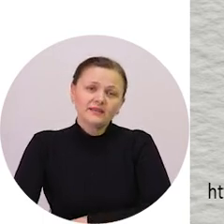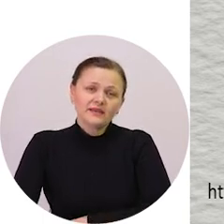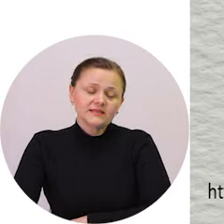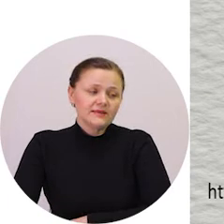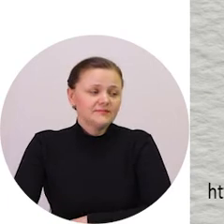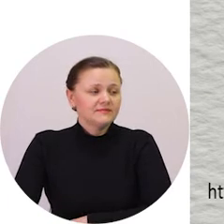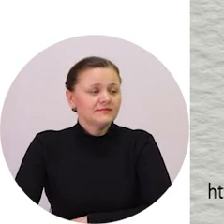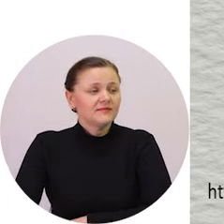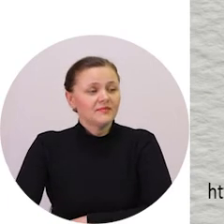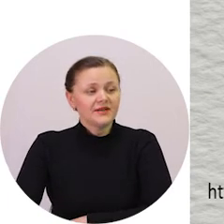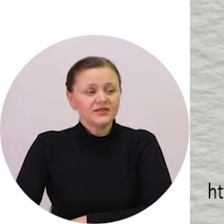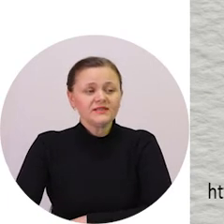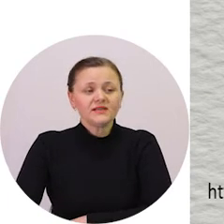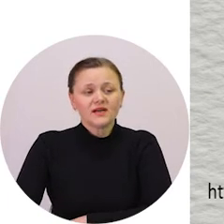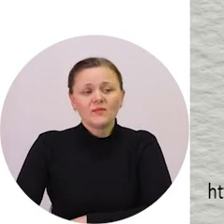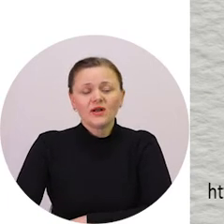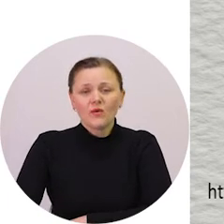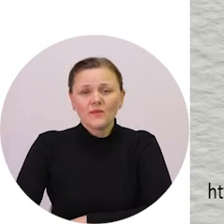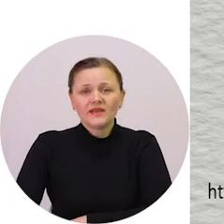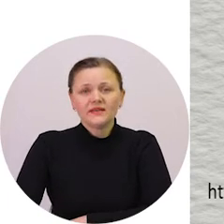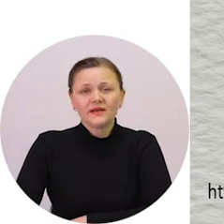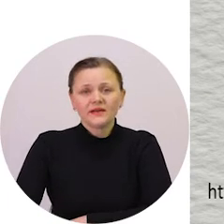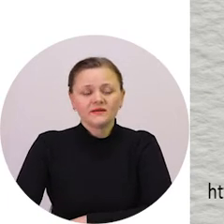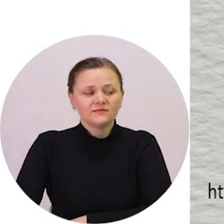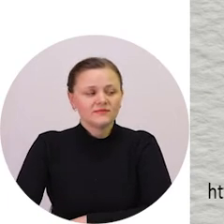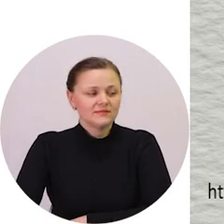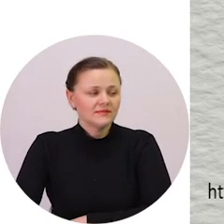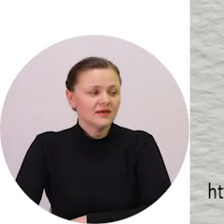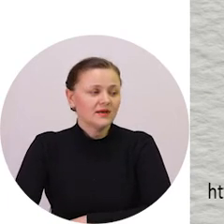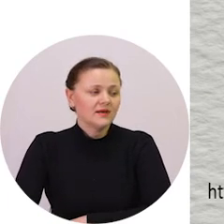Întrebarea lecției este: prin ce se aseamănă oamenii între ei?